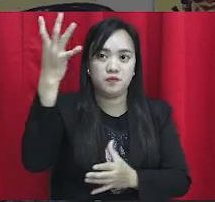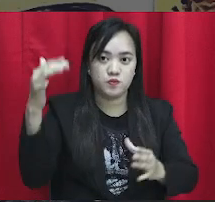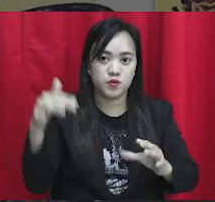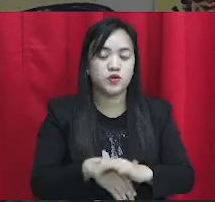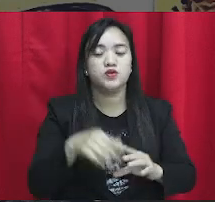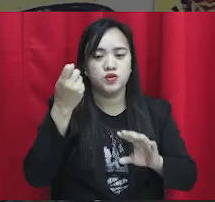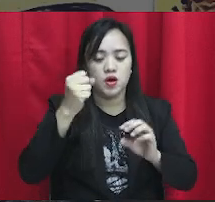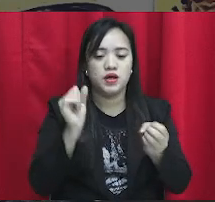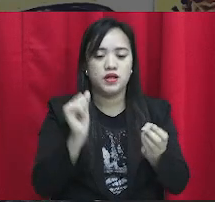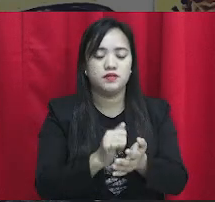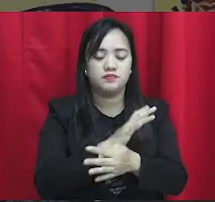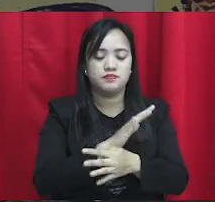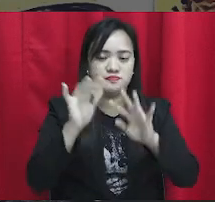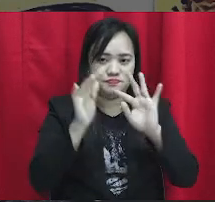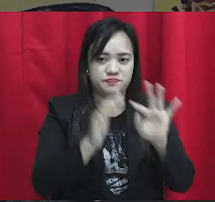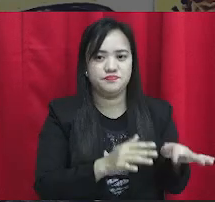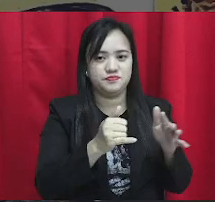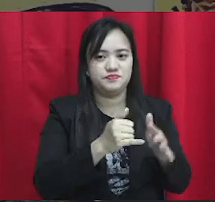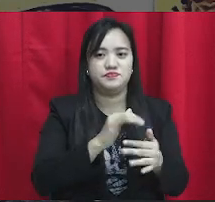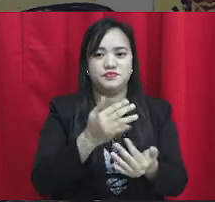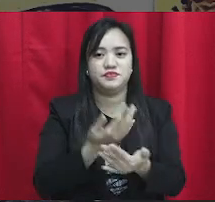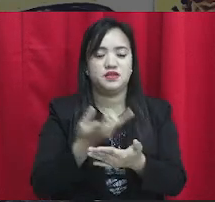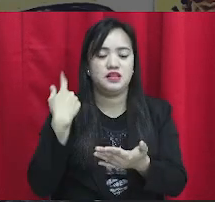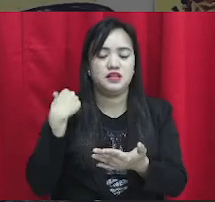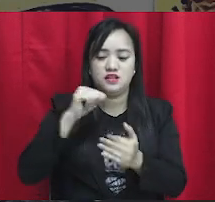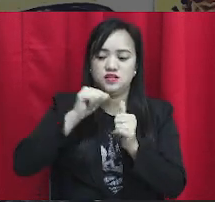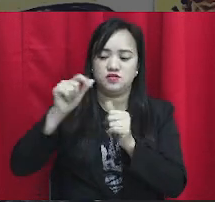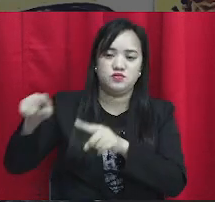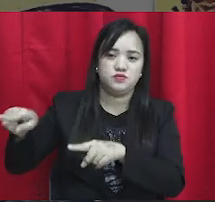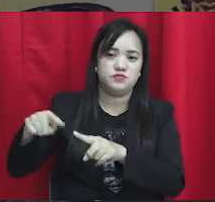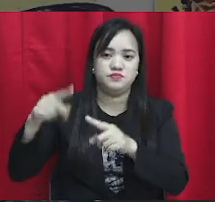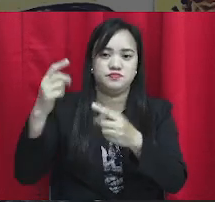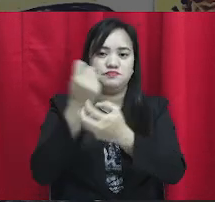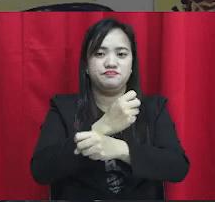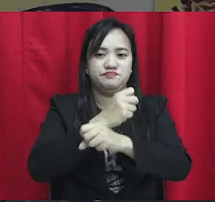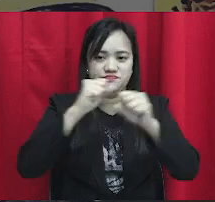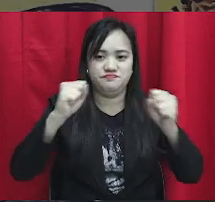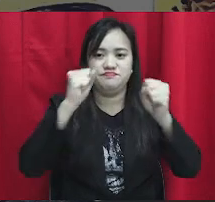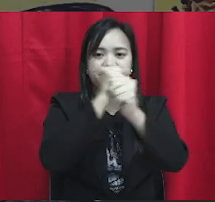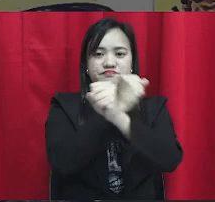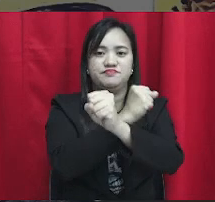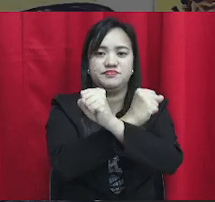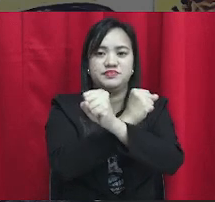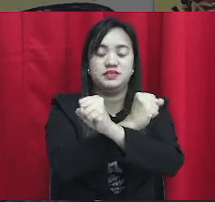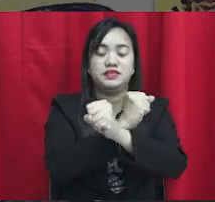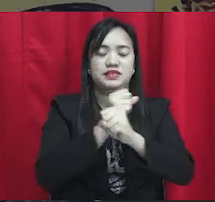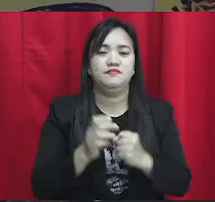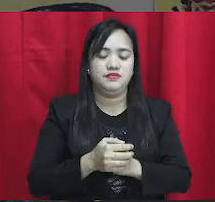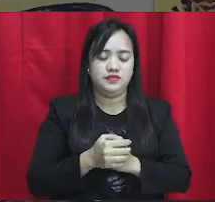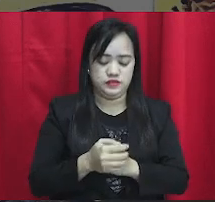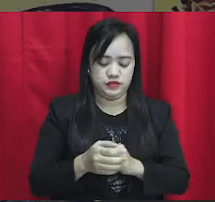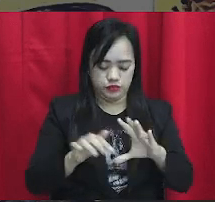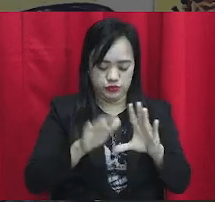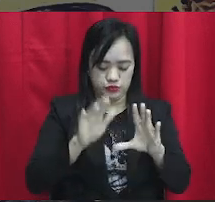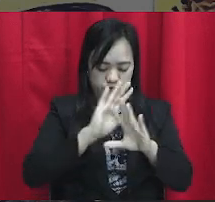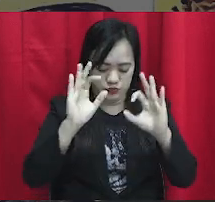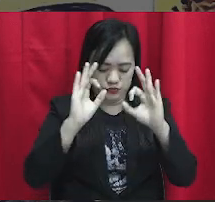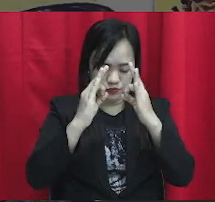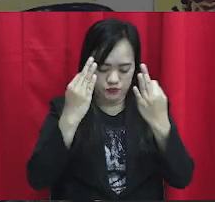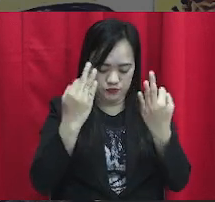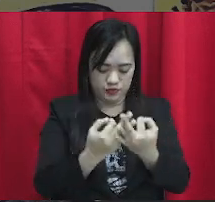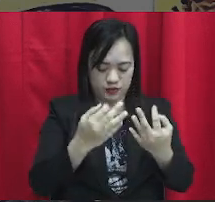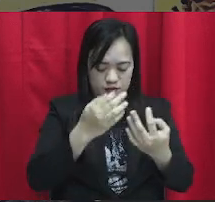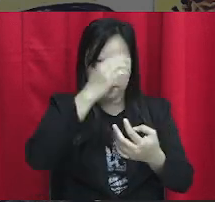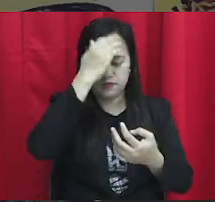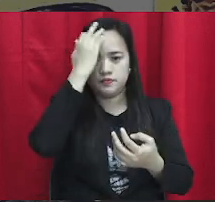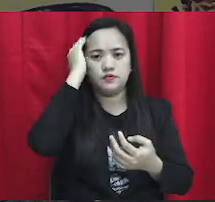darating. Yan lang. Yeah, talaga safety nanay, no? Safety po ang ibig niyo po sabihin. Yeah, tama. Iwasan natin yung